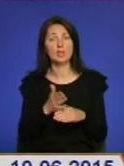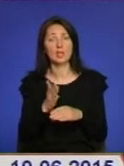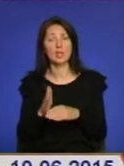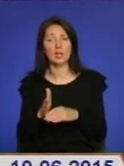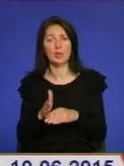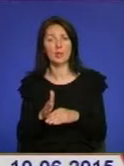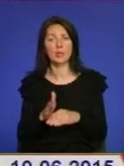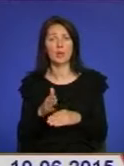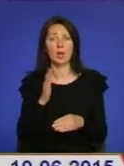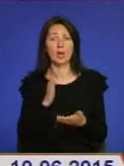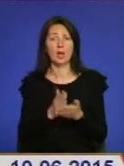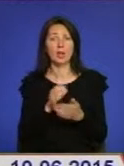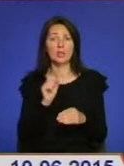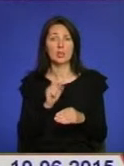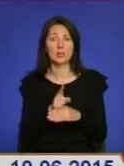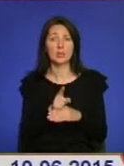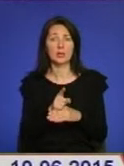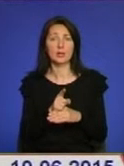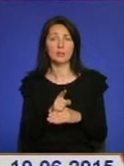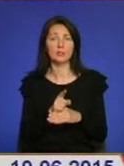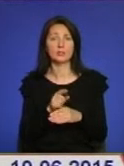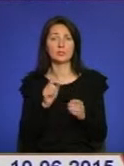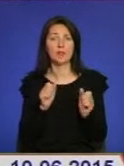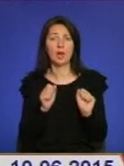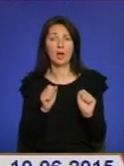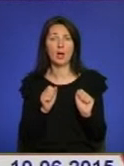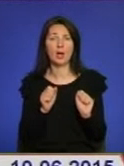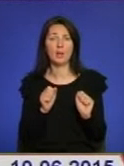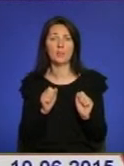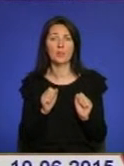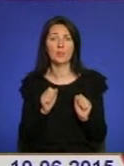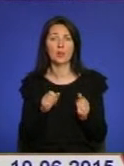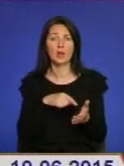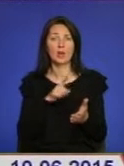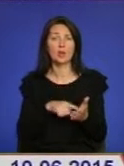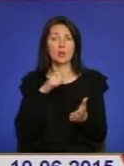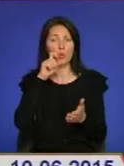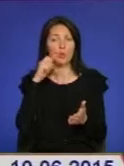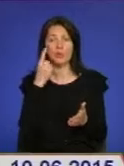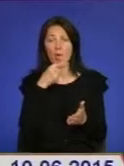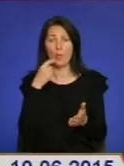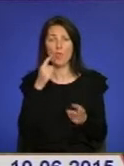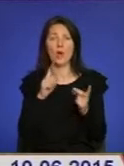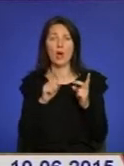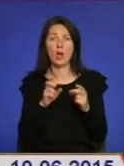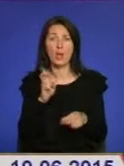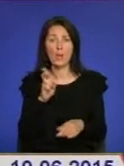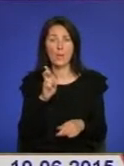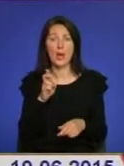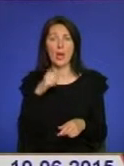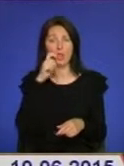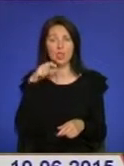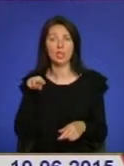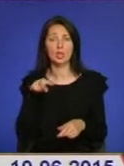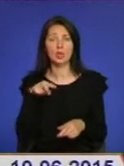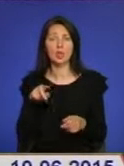є завдання А, скажімо так, це є тести з української мови, Б – це є завдання з української